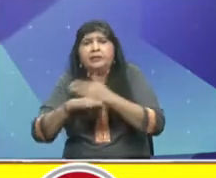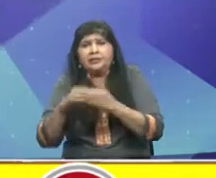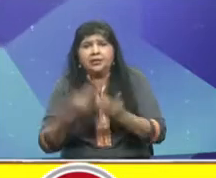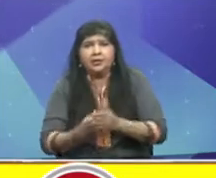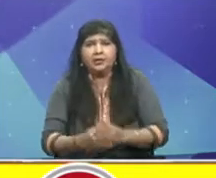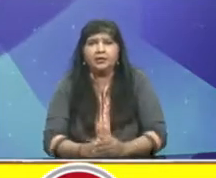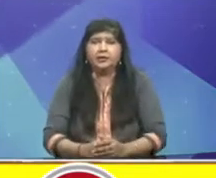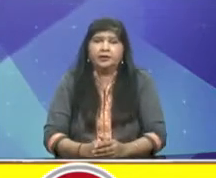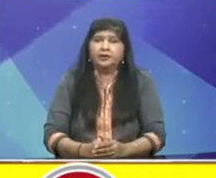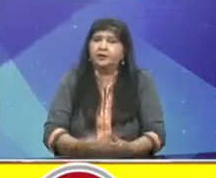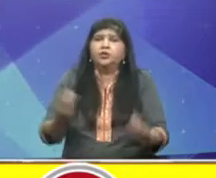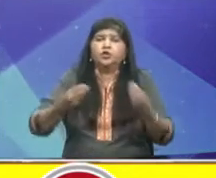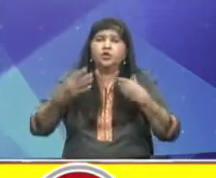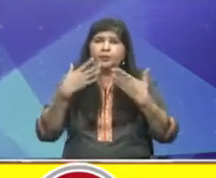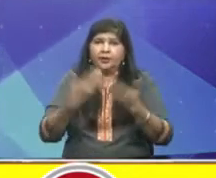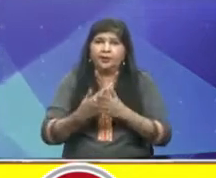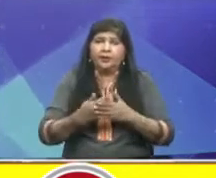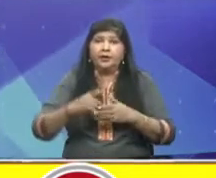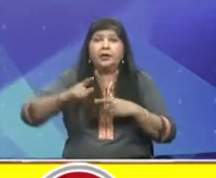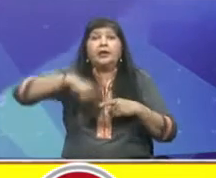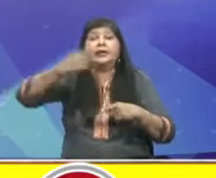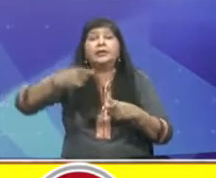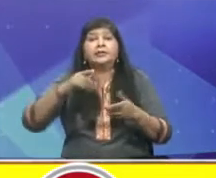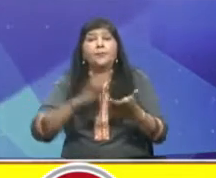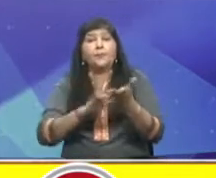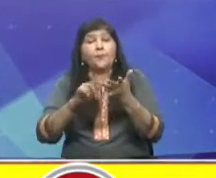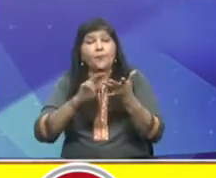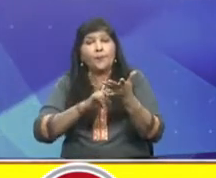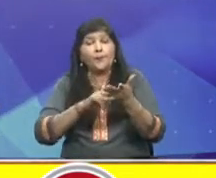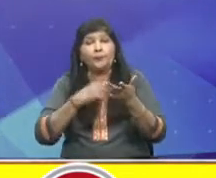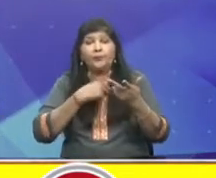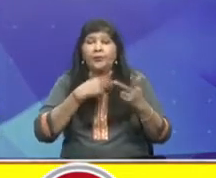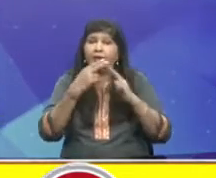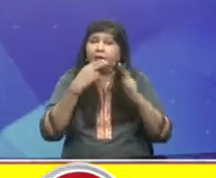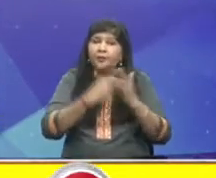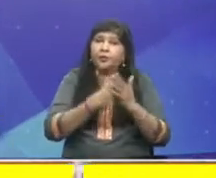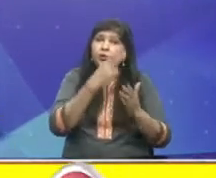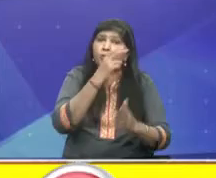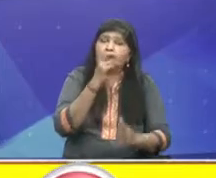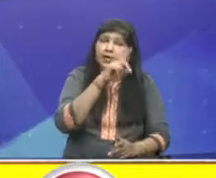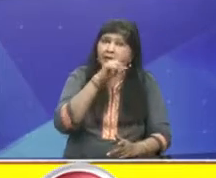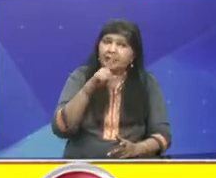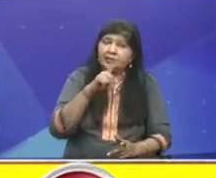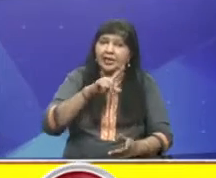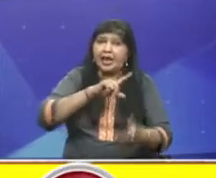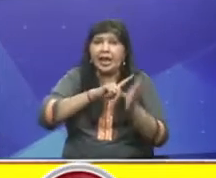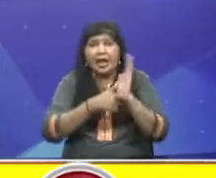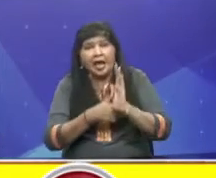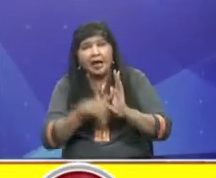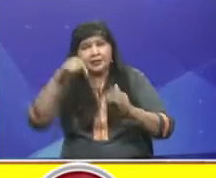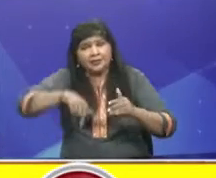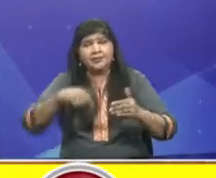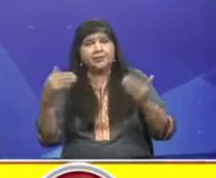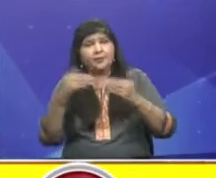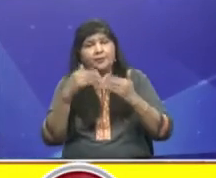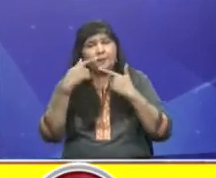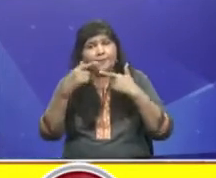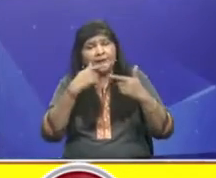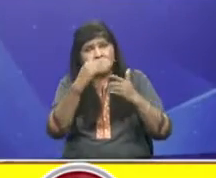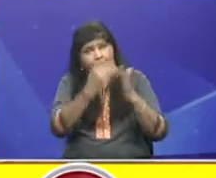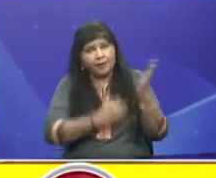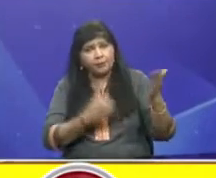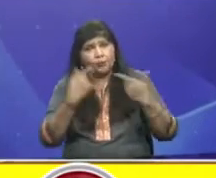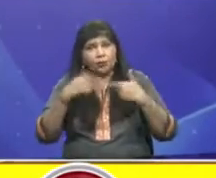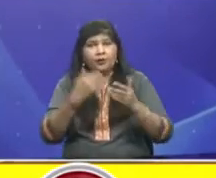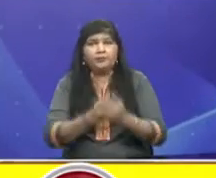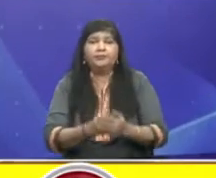हैं। स्वाभाविक है अगली मन की बात 2021 की, इस वर्ष की आखिरी मन की बात